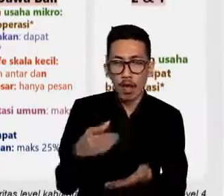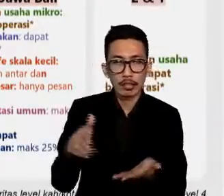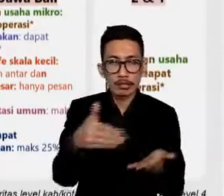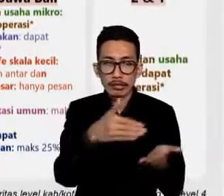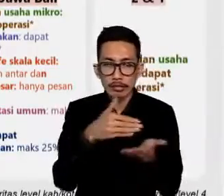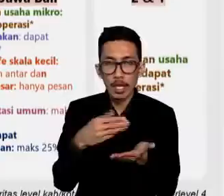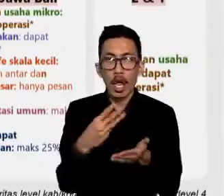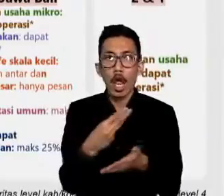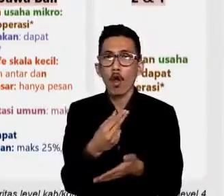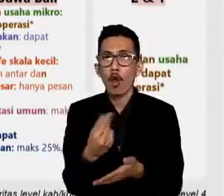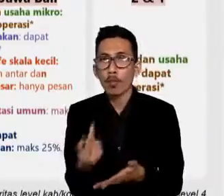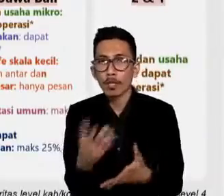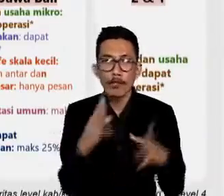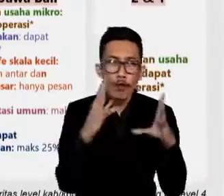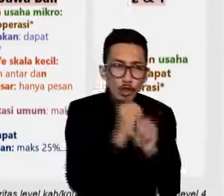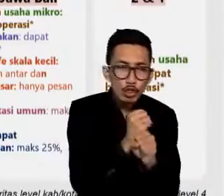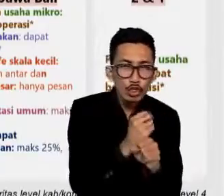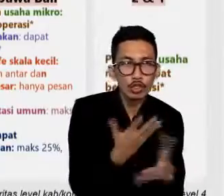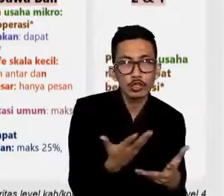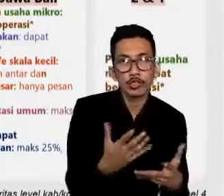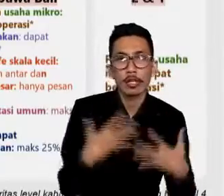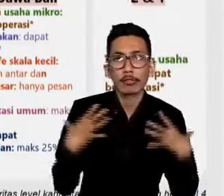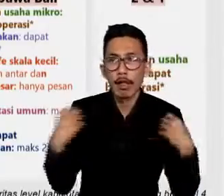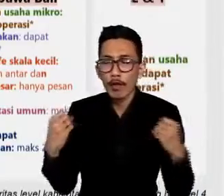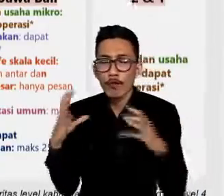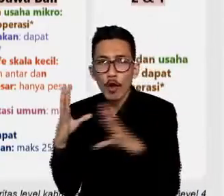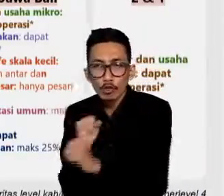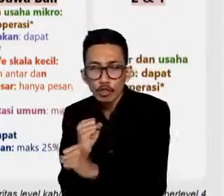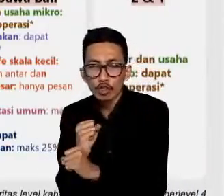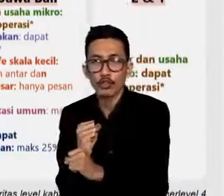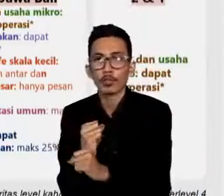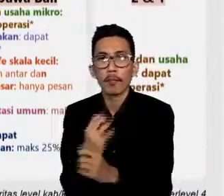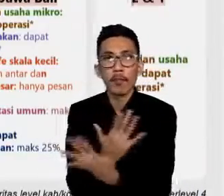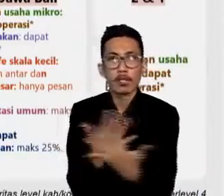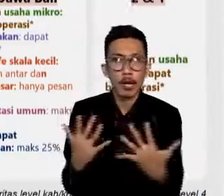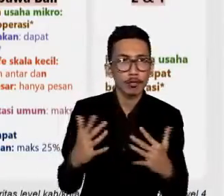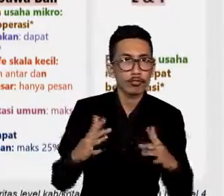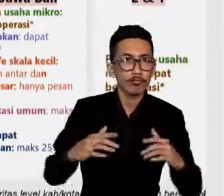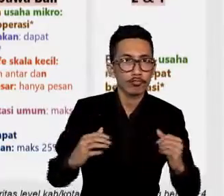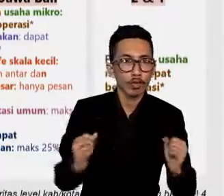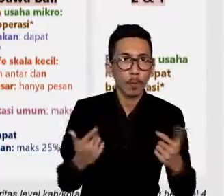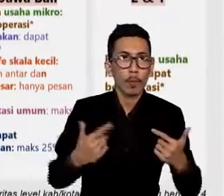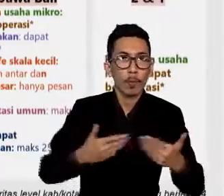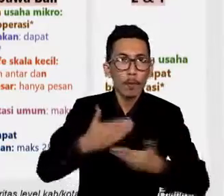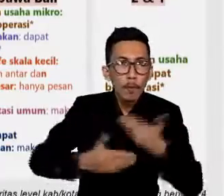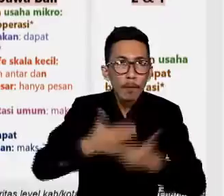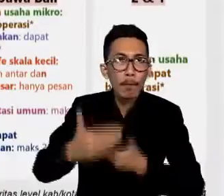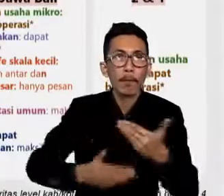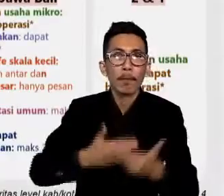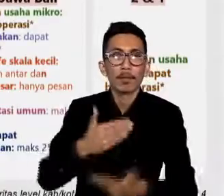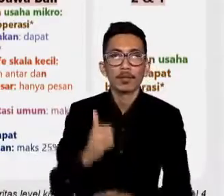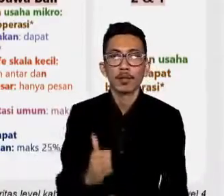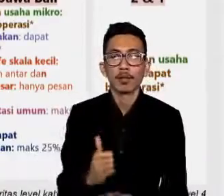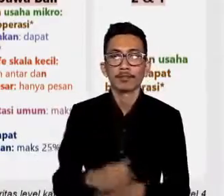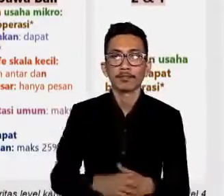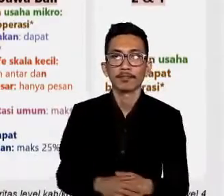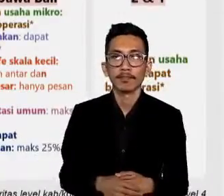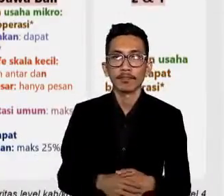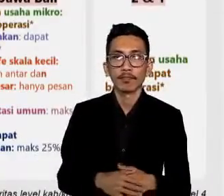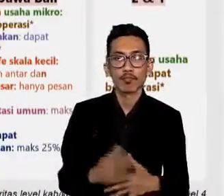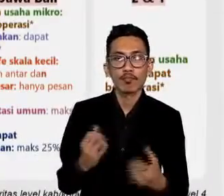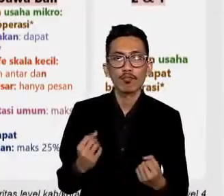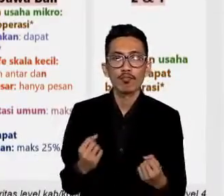perekonomian dan kehidupan sosial masyarakat oleh karena itu saat ini indikator yang digunakan merupakan usaha